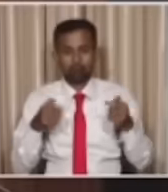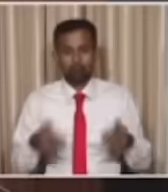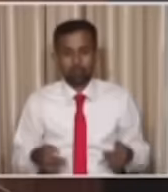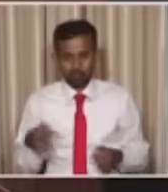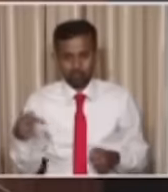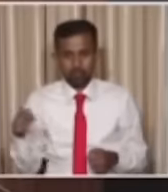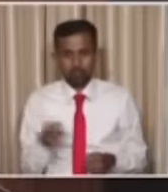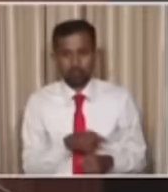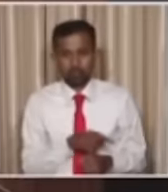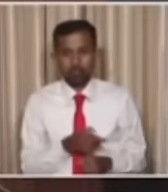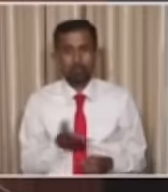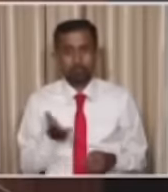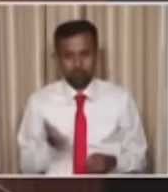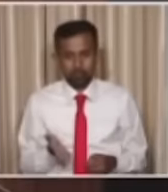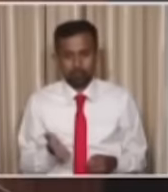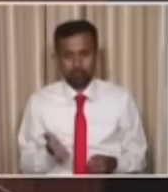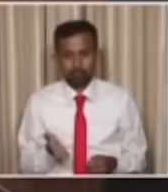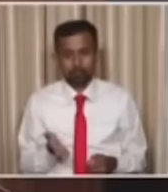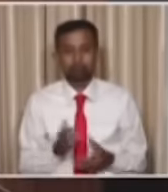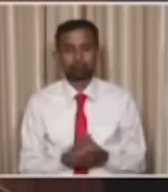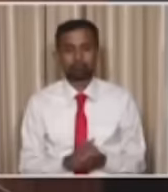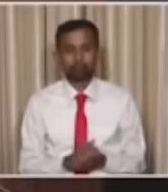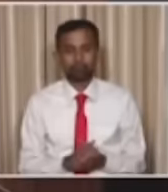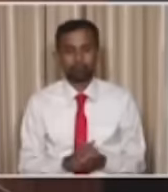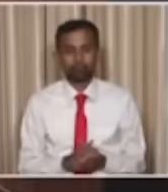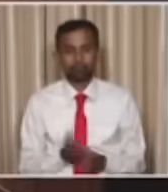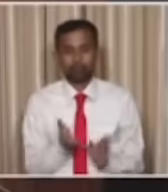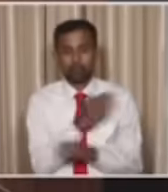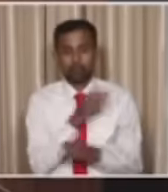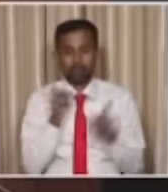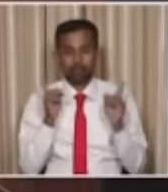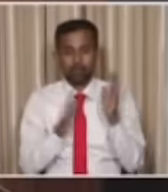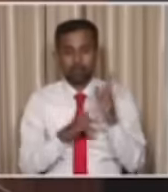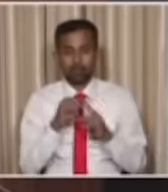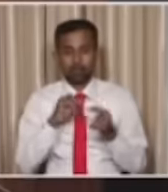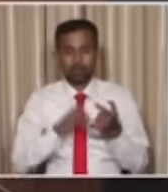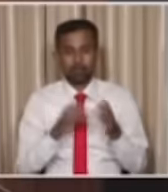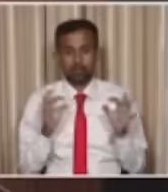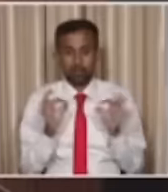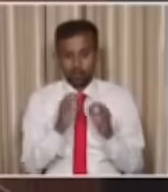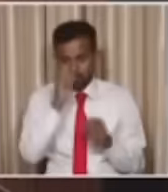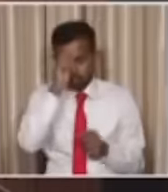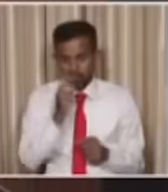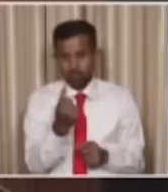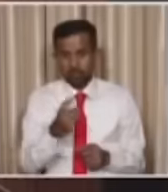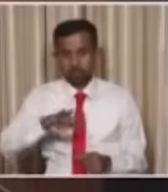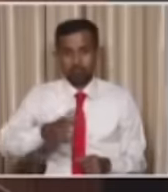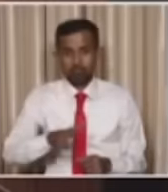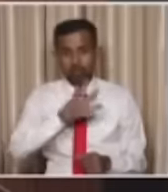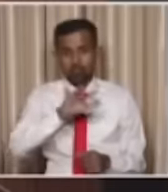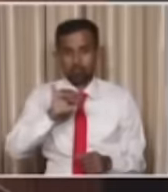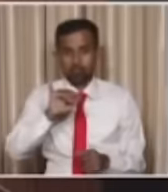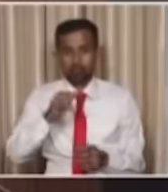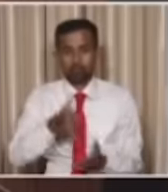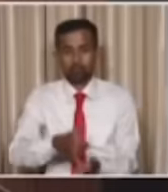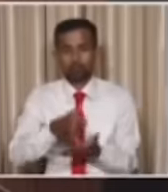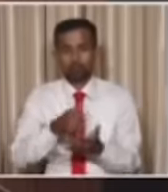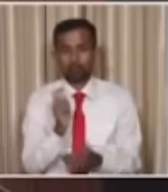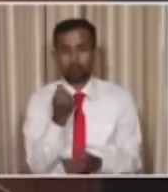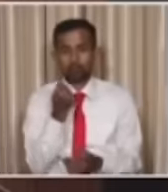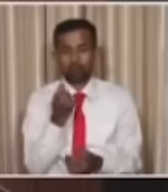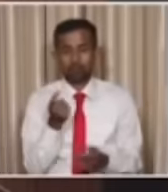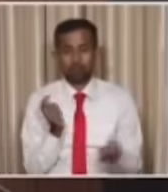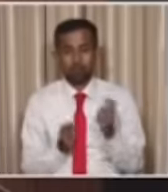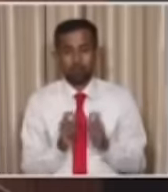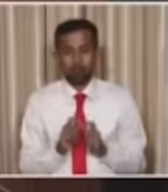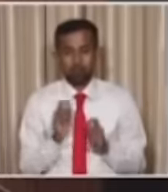දවසේ මේ සිද්ධ වෙන්නේ. මෙතන ඉන්නවා හිටපු ක්‍රීඩා මාධ්‍ය එස්.පී. දිසානායක මහත්මයා 1996 ලෝක උසාවන දිනනකොට ක්‍රිකට්